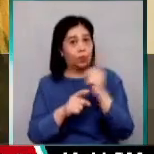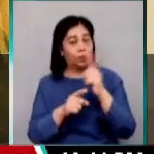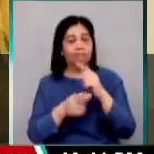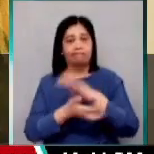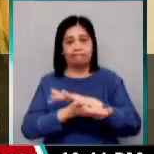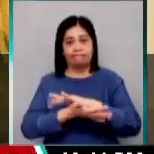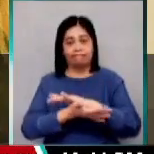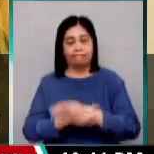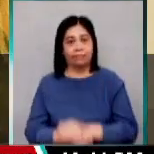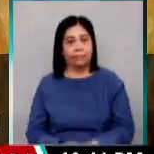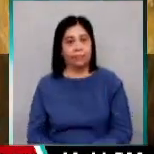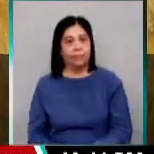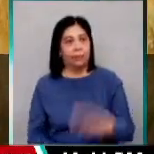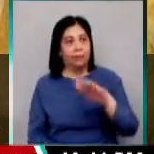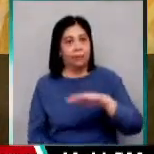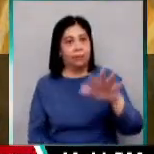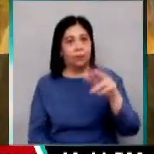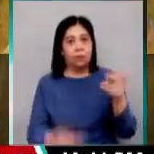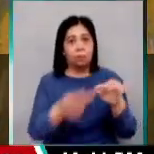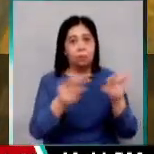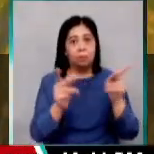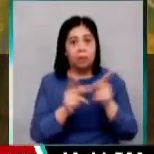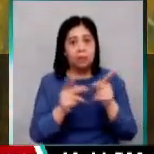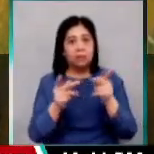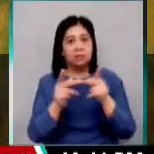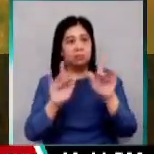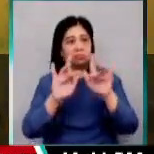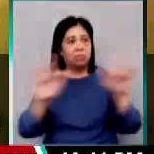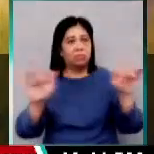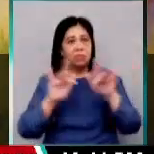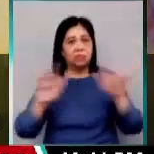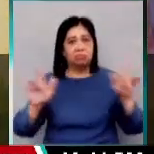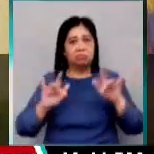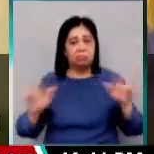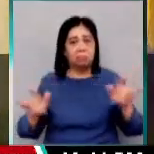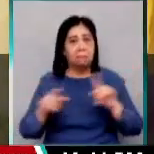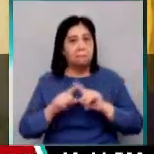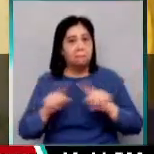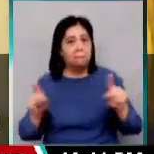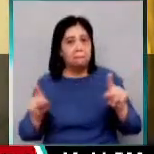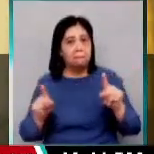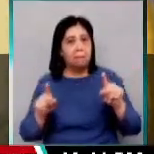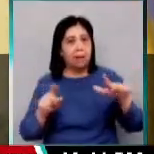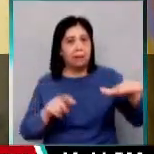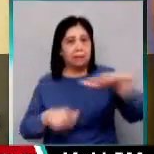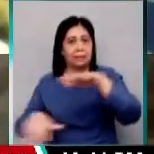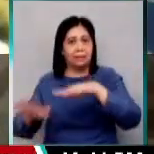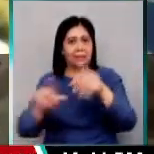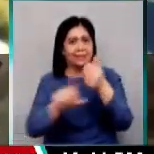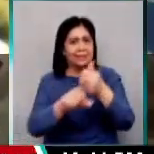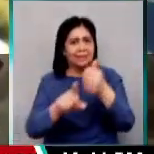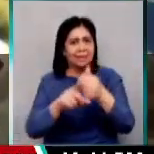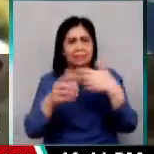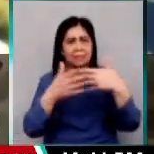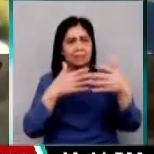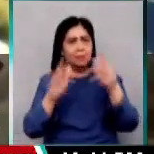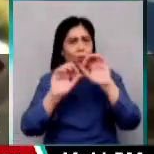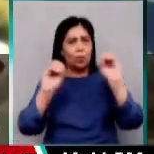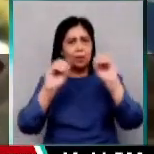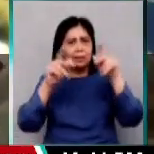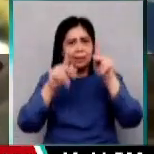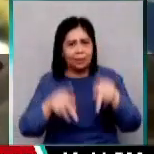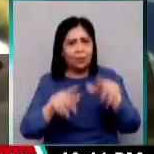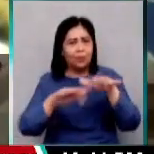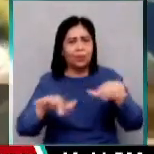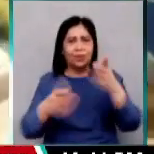mga places are empty, pero the landscape itself, even kahit walang mga tao, has its